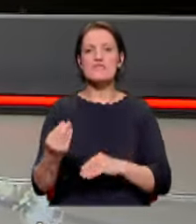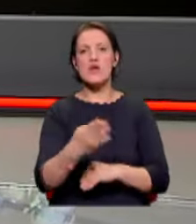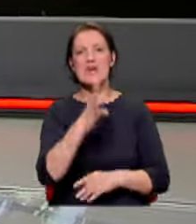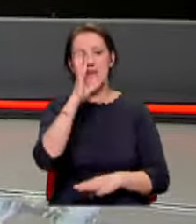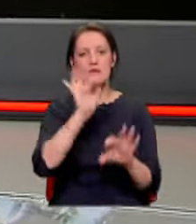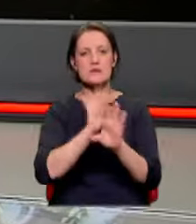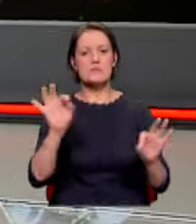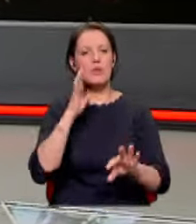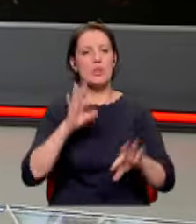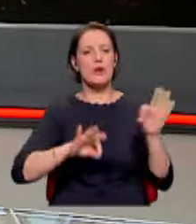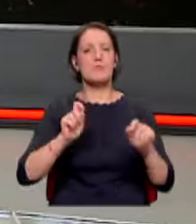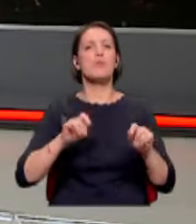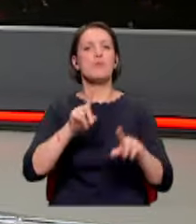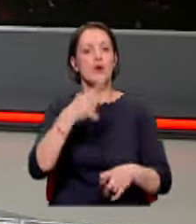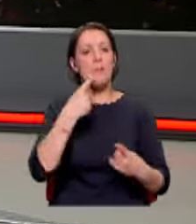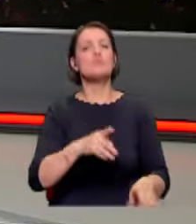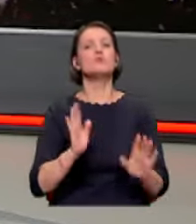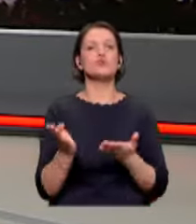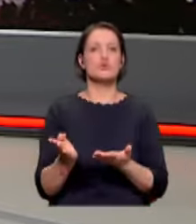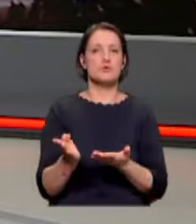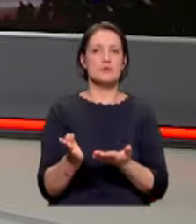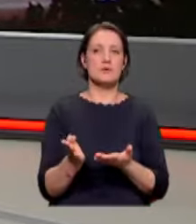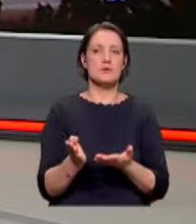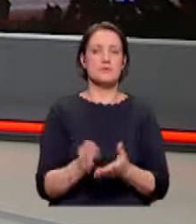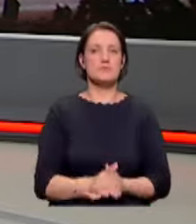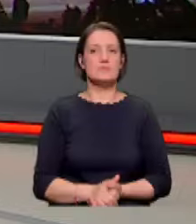kimse denetlemiyor mu? Buralara bakmıyor musunuz ya?